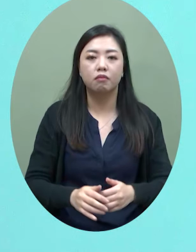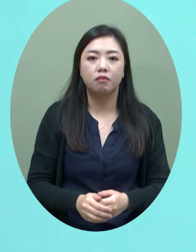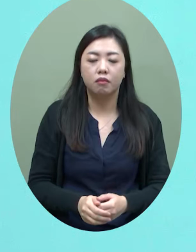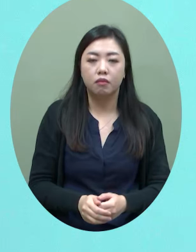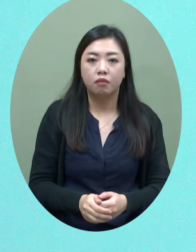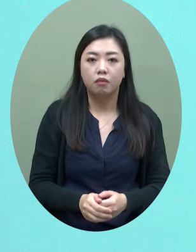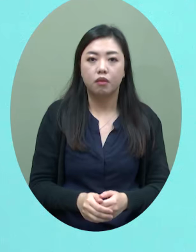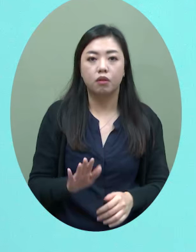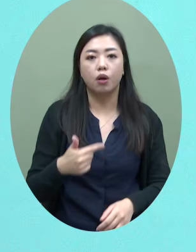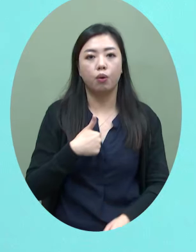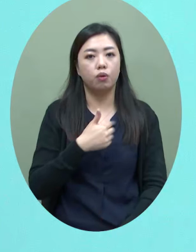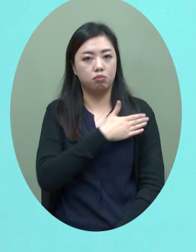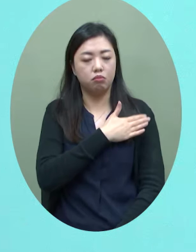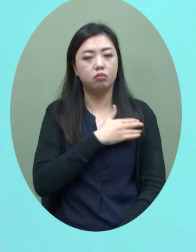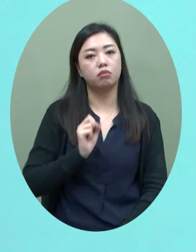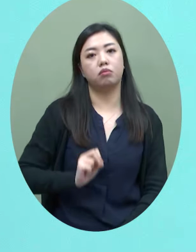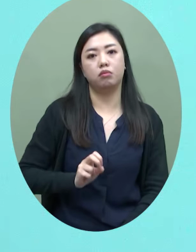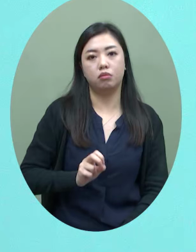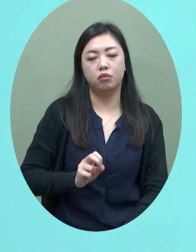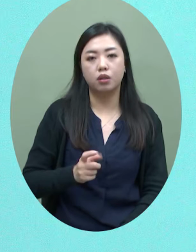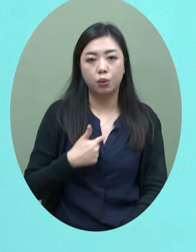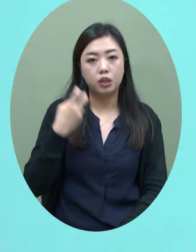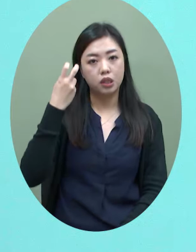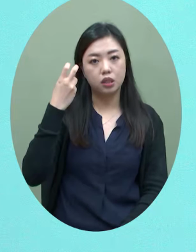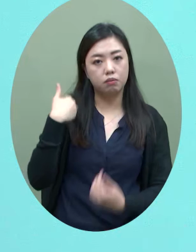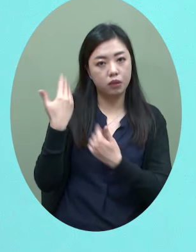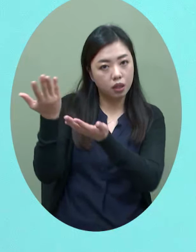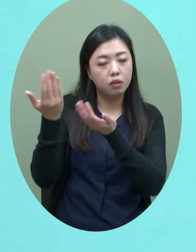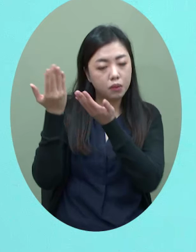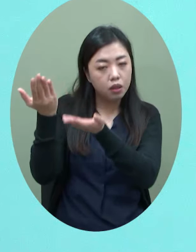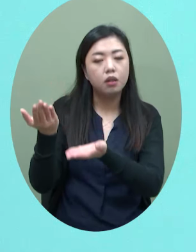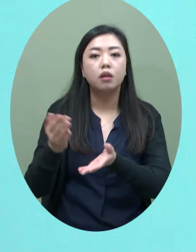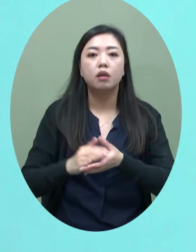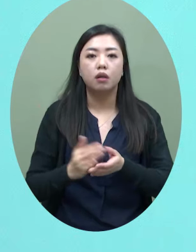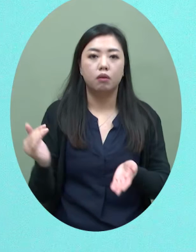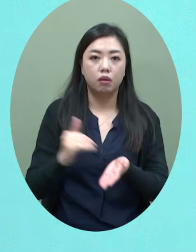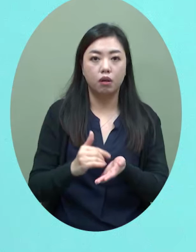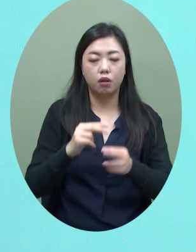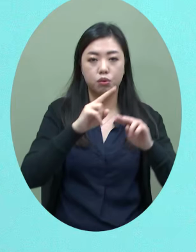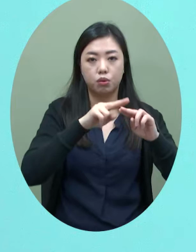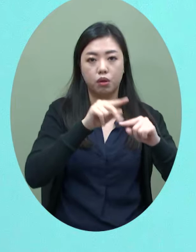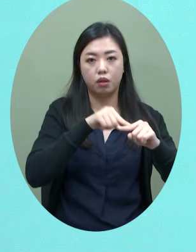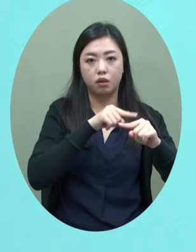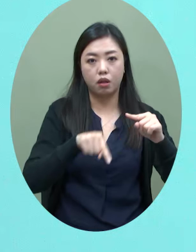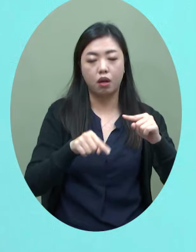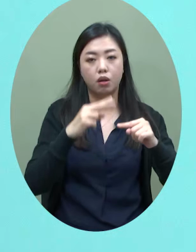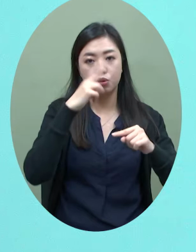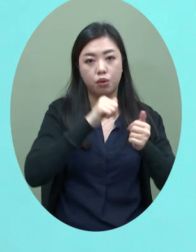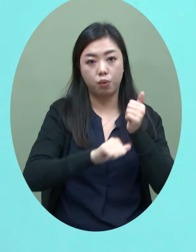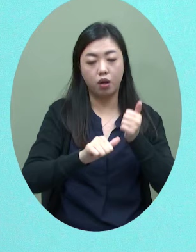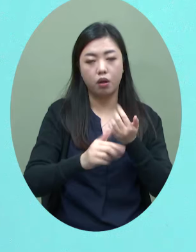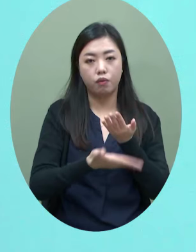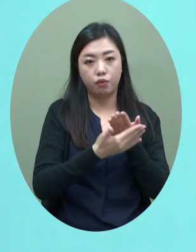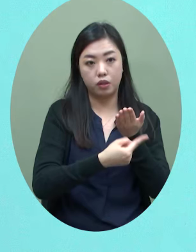係扮演呢個角色，就係提交意見。一直到全國人大常委會修訂咗附件